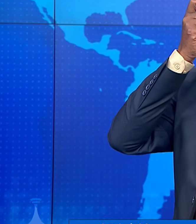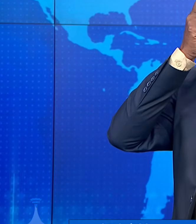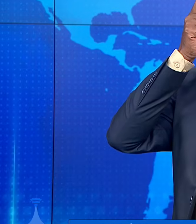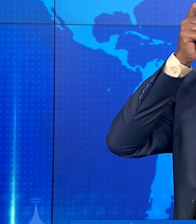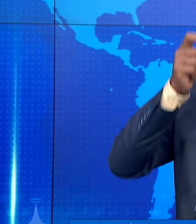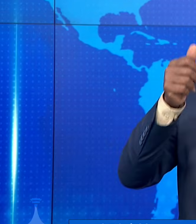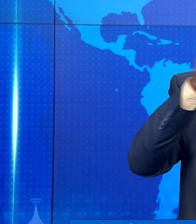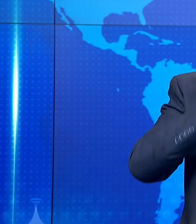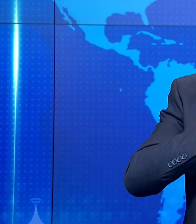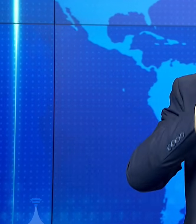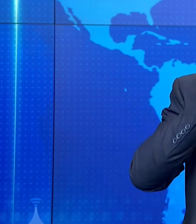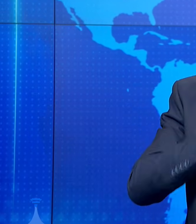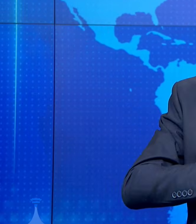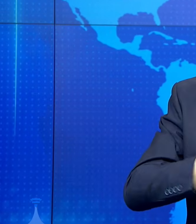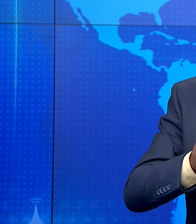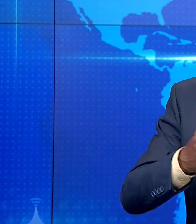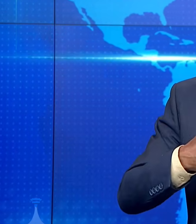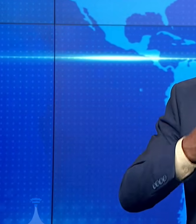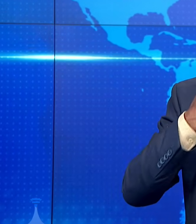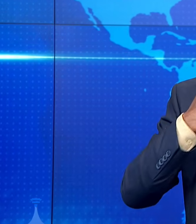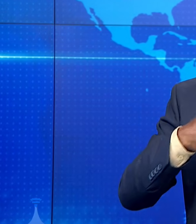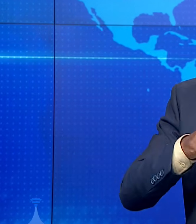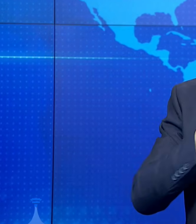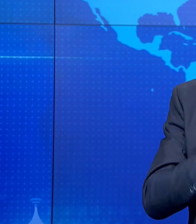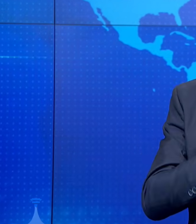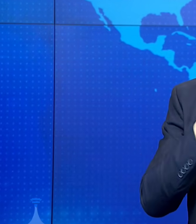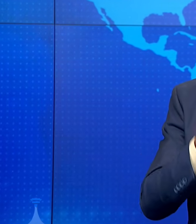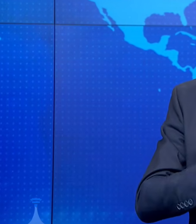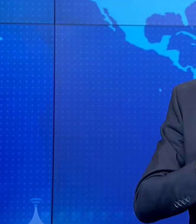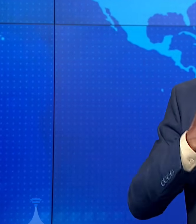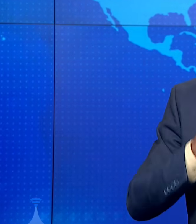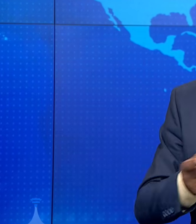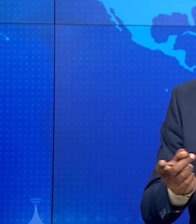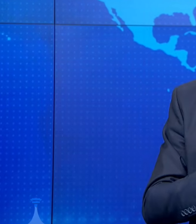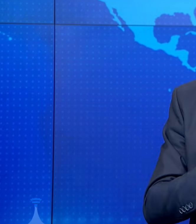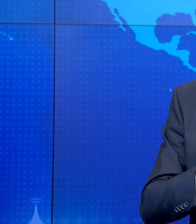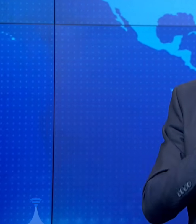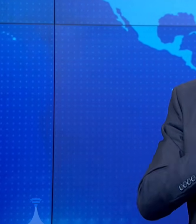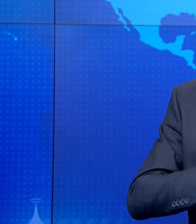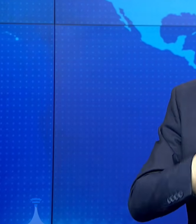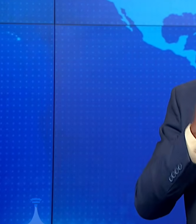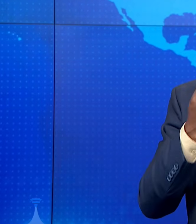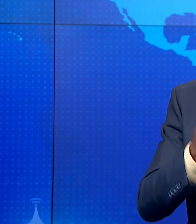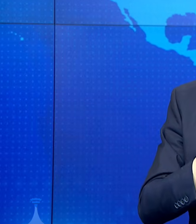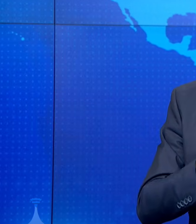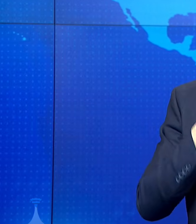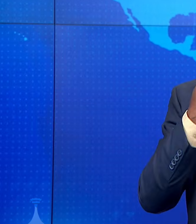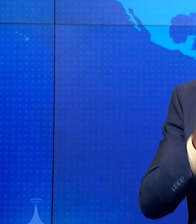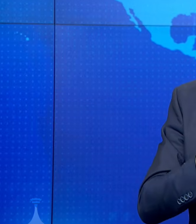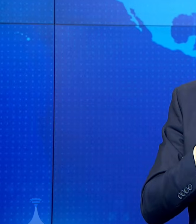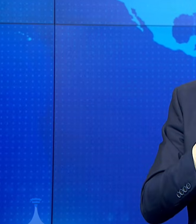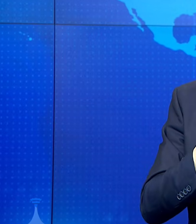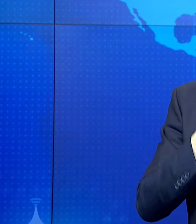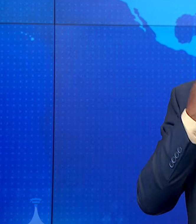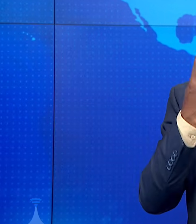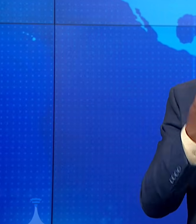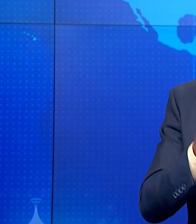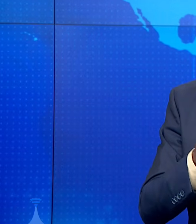ፍራንሲስኮ ቻፓ በኢትዮጵያ እያደረጉት ያሉት ይፋዊ የስራ ጉብኝት አካል የሆነው የሳይንስ ሙዚየምን